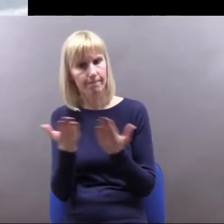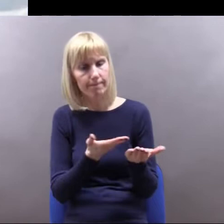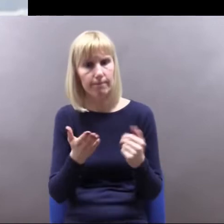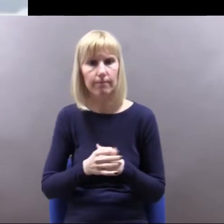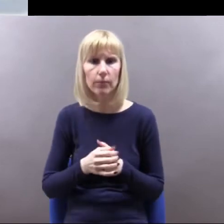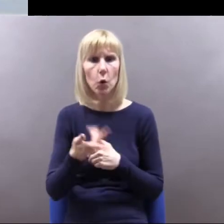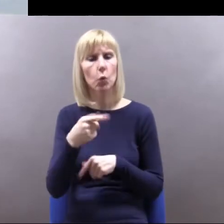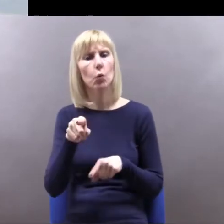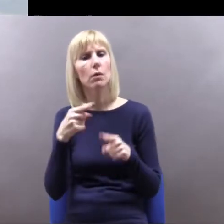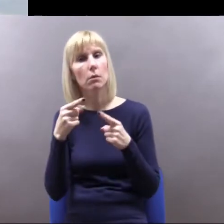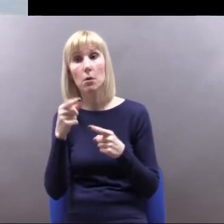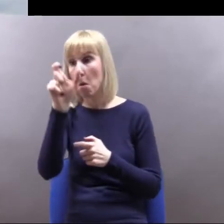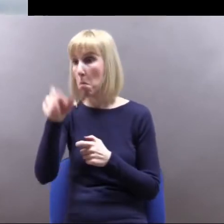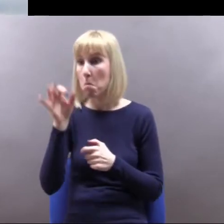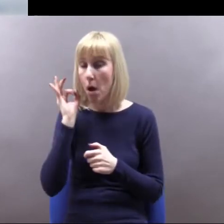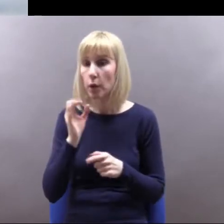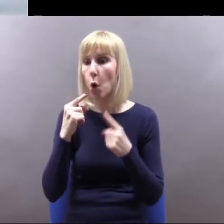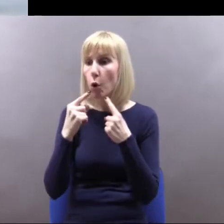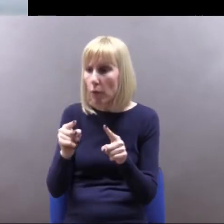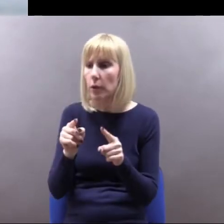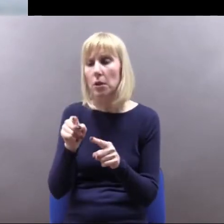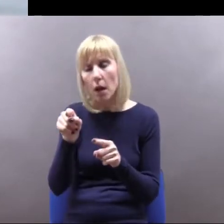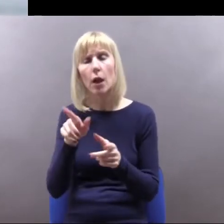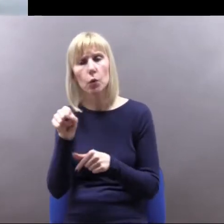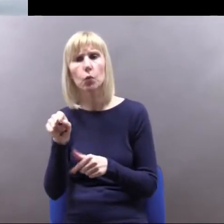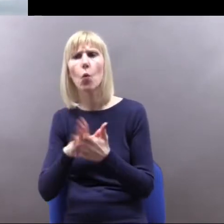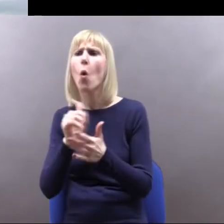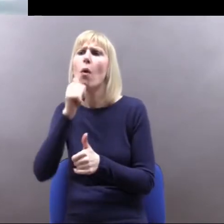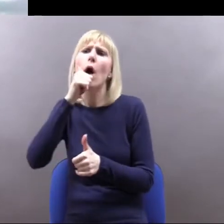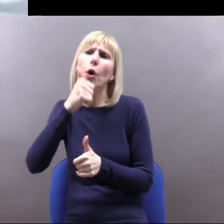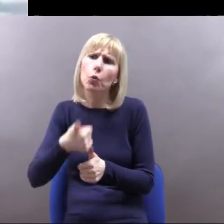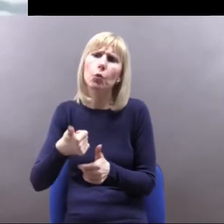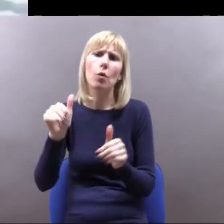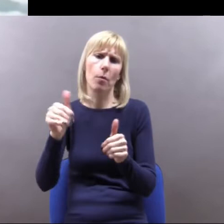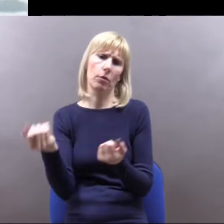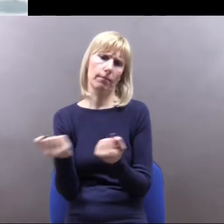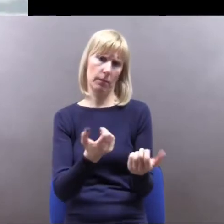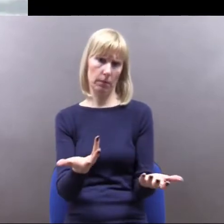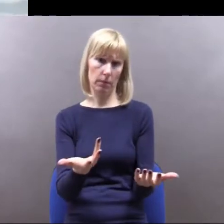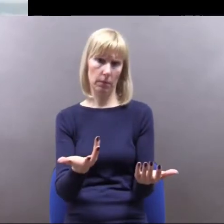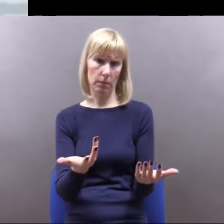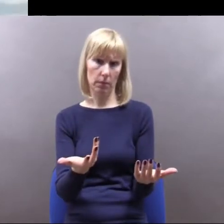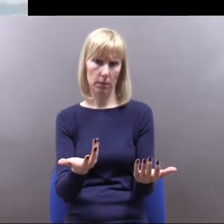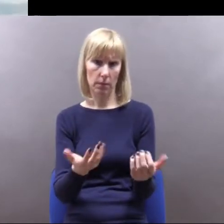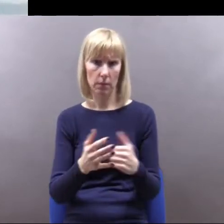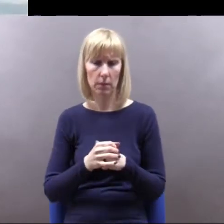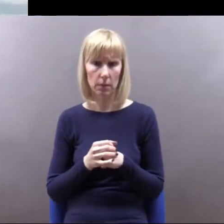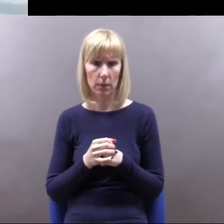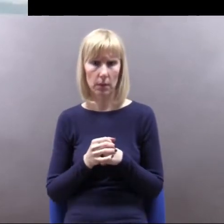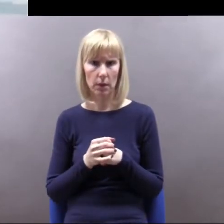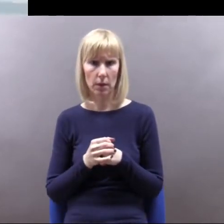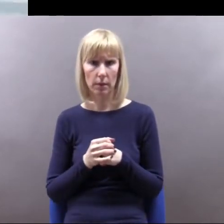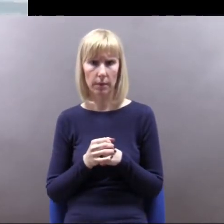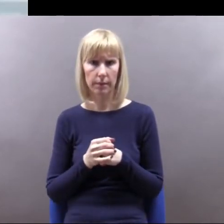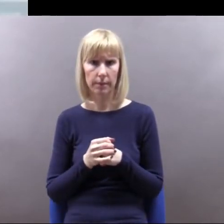Więc papier przyjmie wszystko. Niestety rzeczywistość, być może troszeczkę jest ona celowo pokazana w